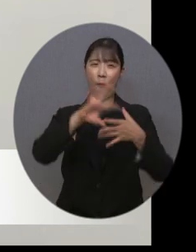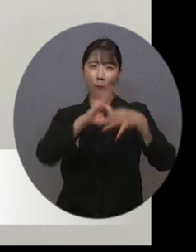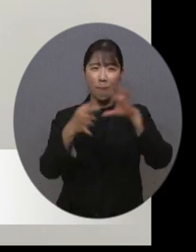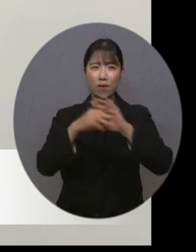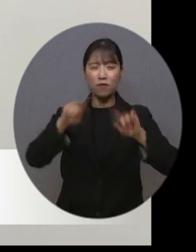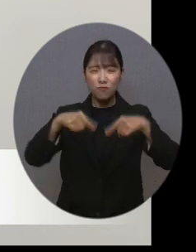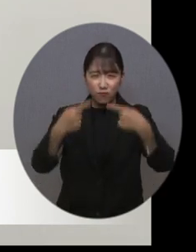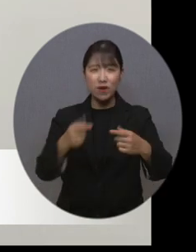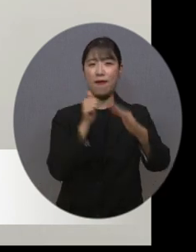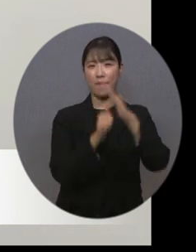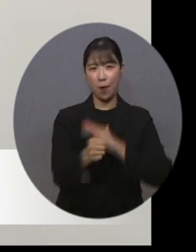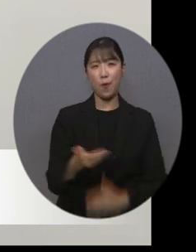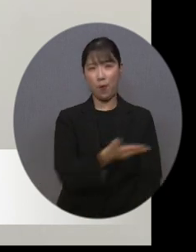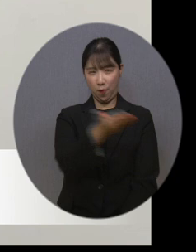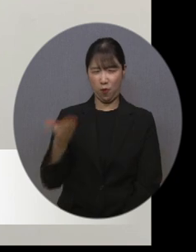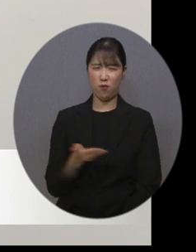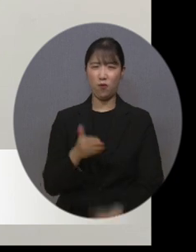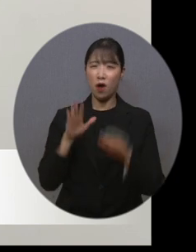국가대표 선수단 여러분,